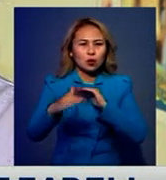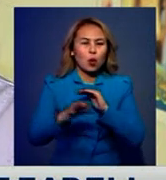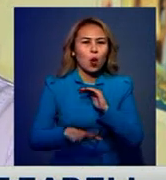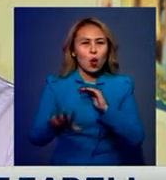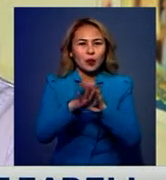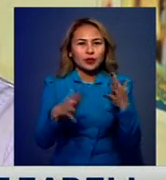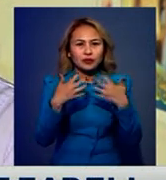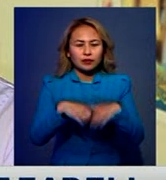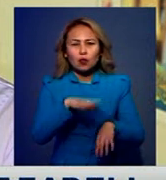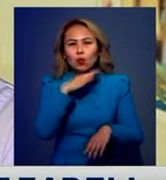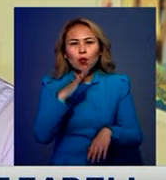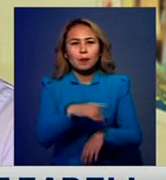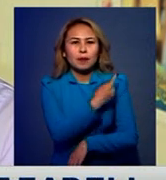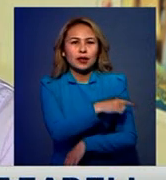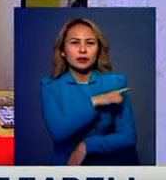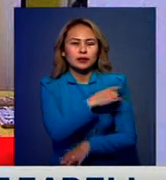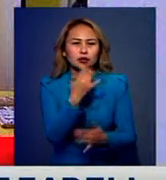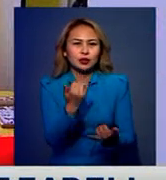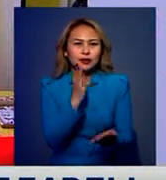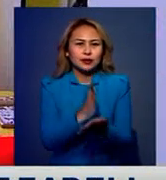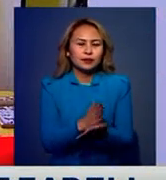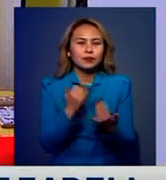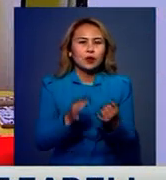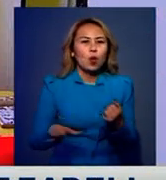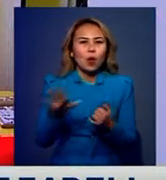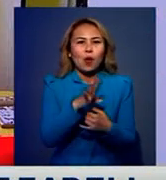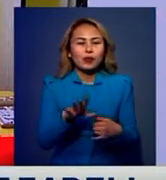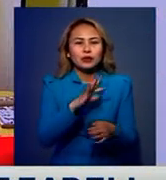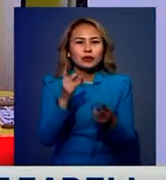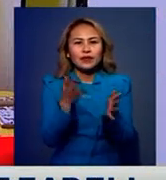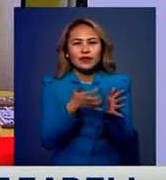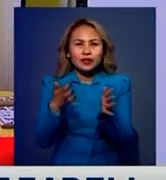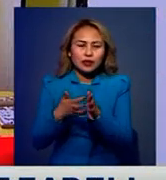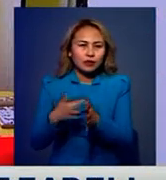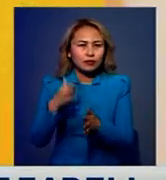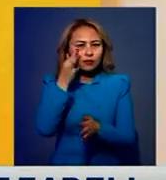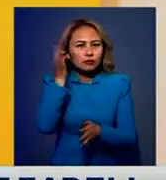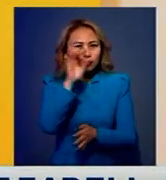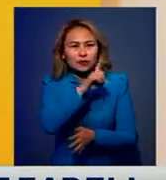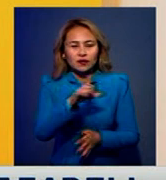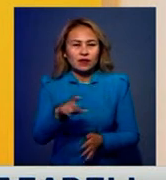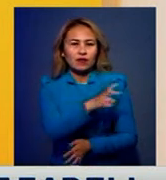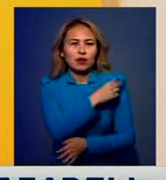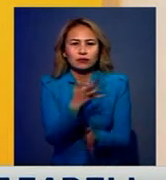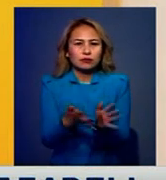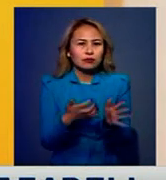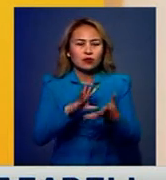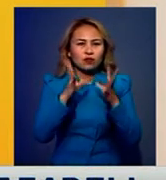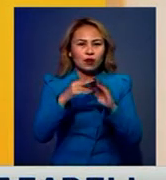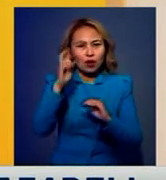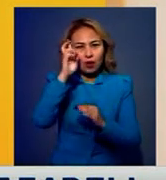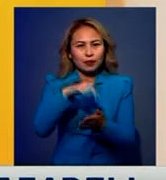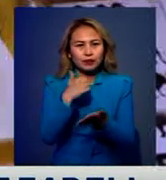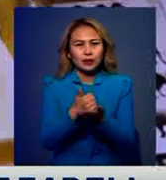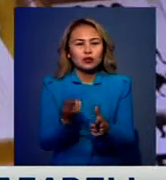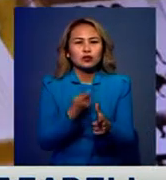облыстық көпбейінді балалар ауруханасында қабылдап жатыр. Орталықта жабдық тапшылығы жоқ, тек білікті дәрігерлер жетіспейді. Аурухана басшылығы жас